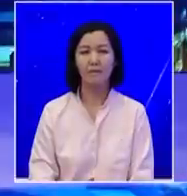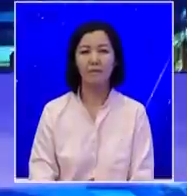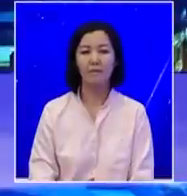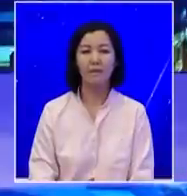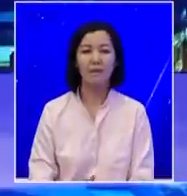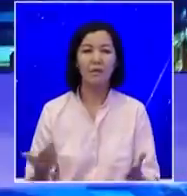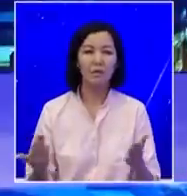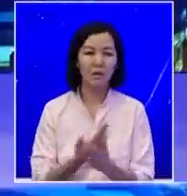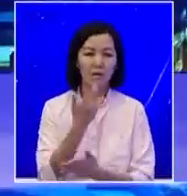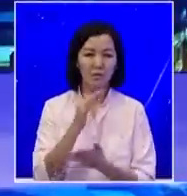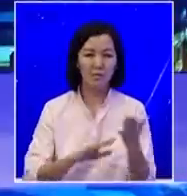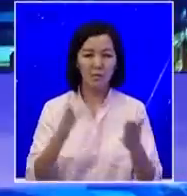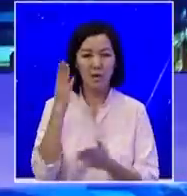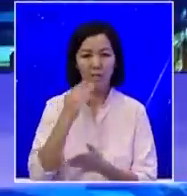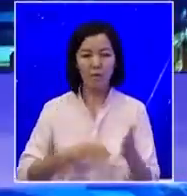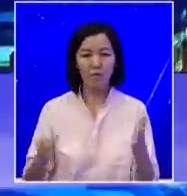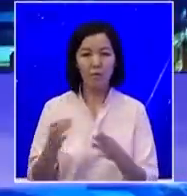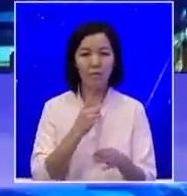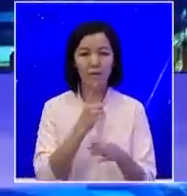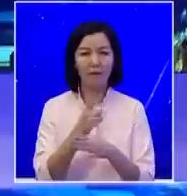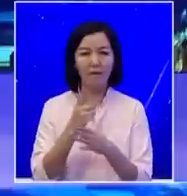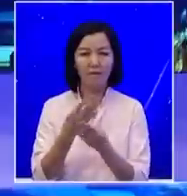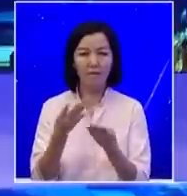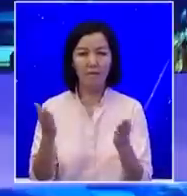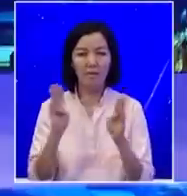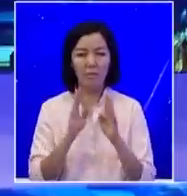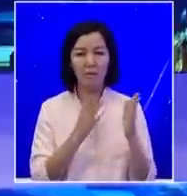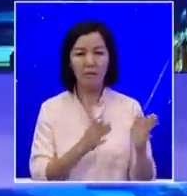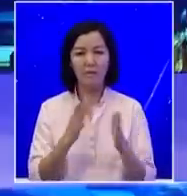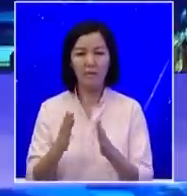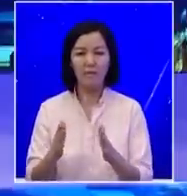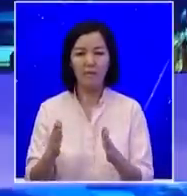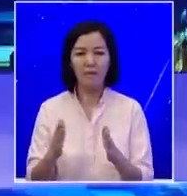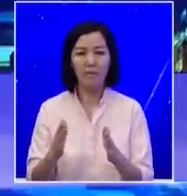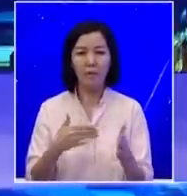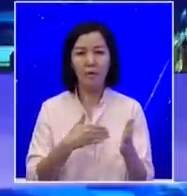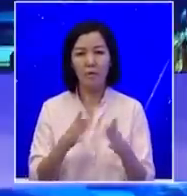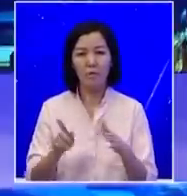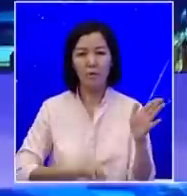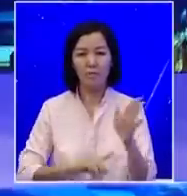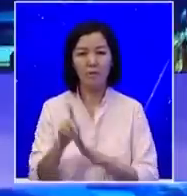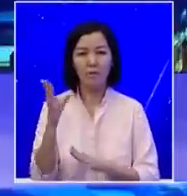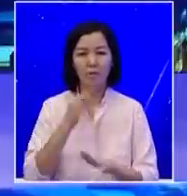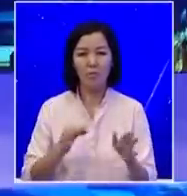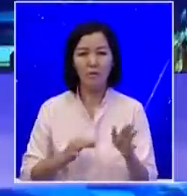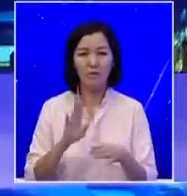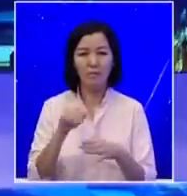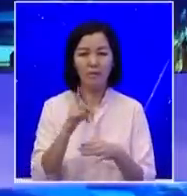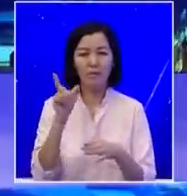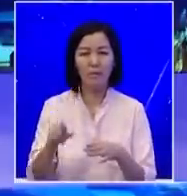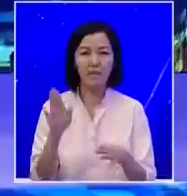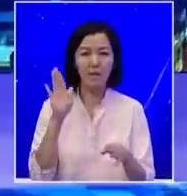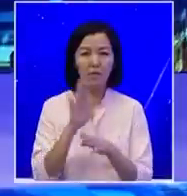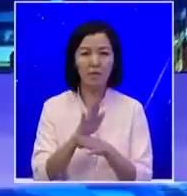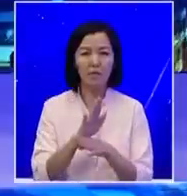Хабарымызды жалғастырамыз. Алматы облысында карантин режимі кезең-кезеңмен жеңілдетіле бастады. Облыстық бас санитардың қаулысына сәйкес белгіленген